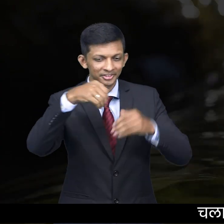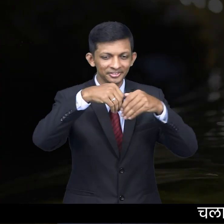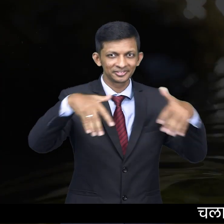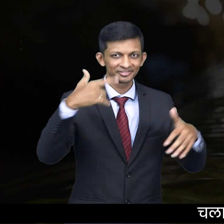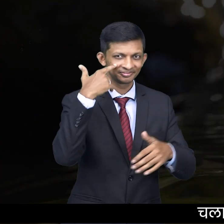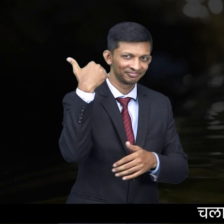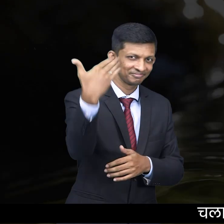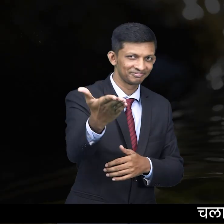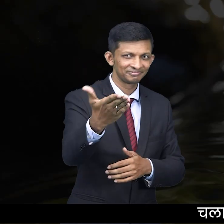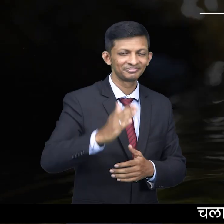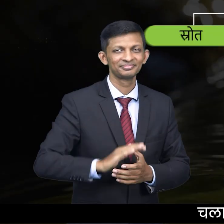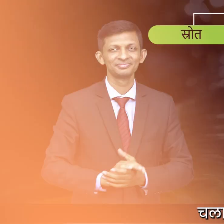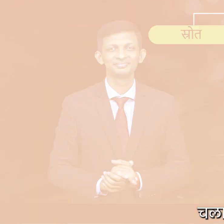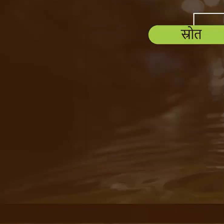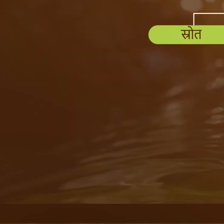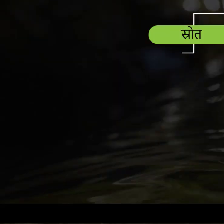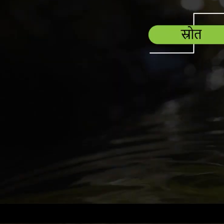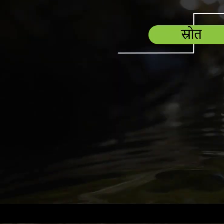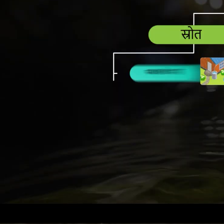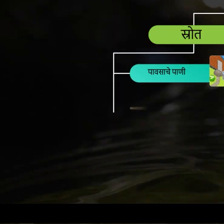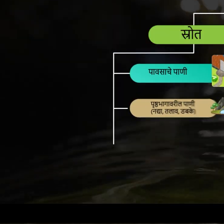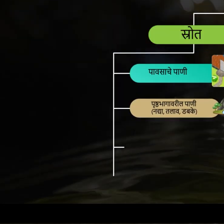चला संकल्पना नकाशा पाहूया.